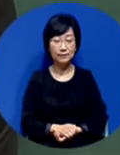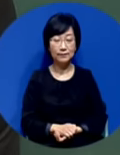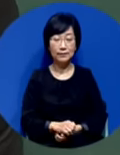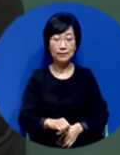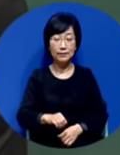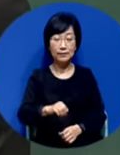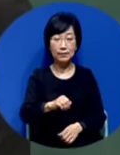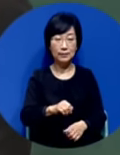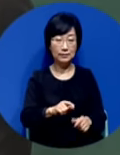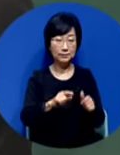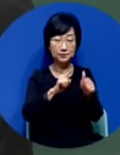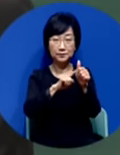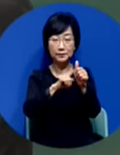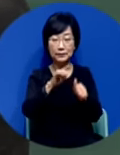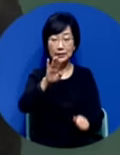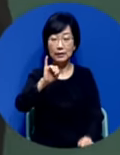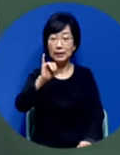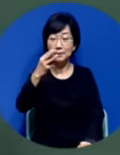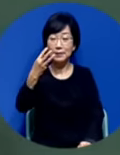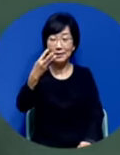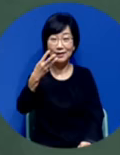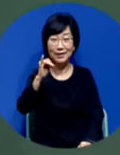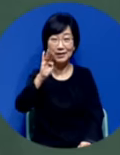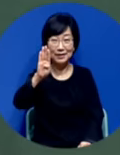빌립과 에디오피아 내시와 만났잖아요.